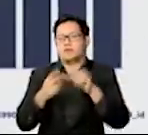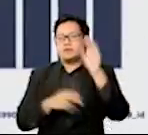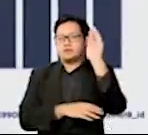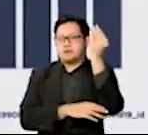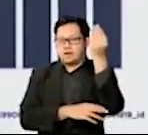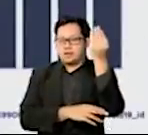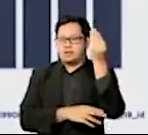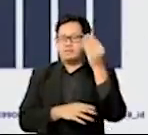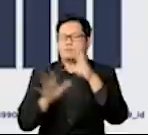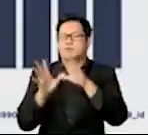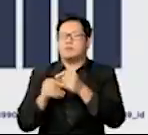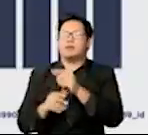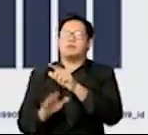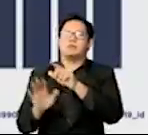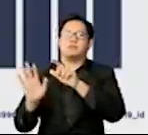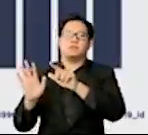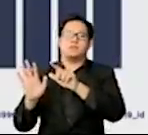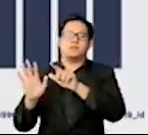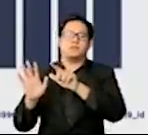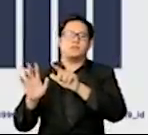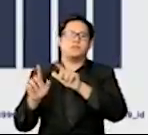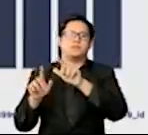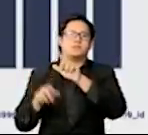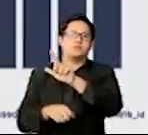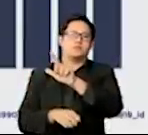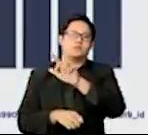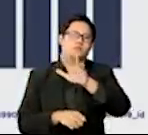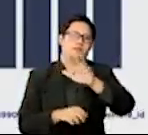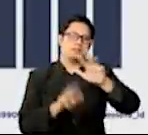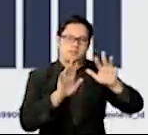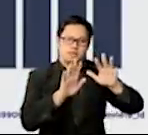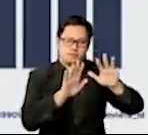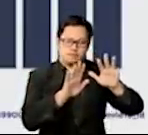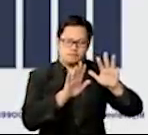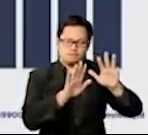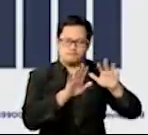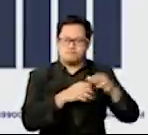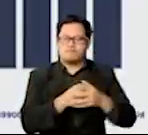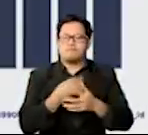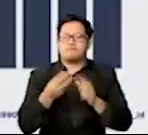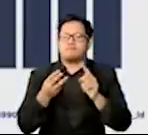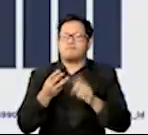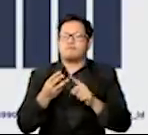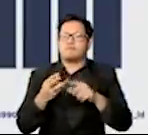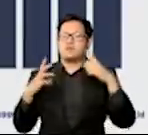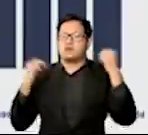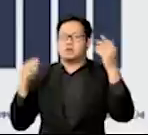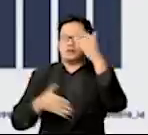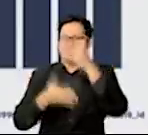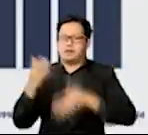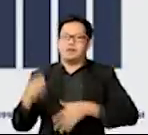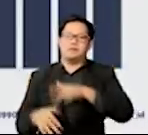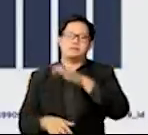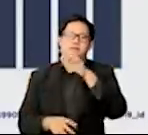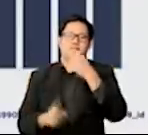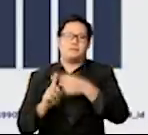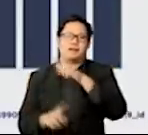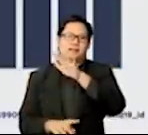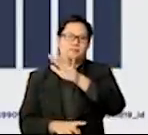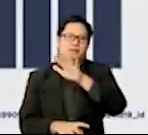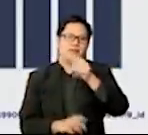sejumlah 750 dan yang ketiga adalah Jawa Tengah 564